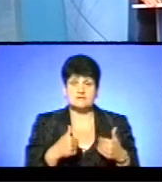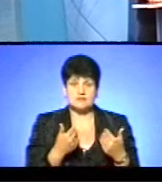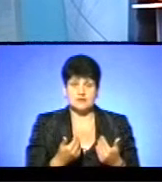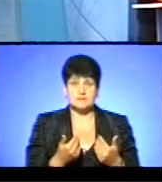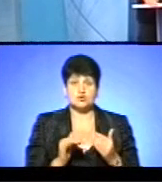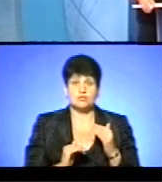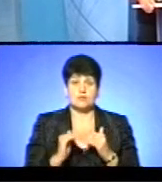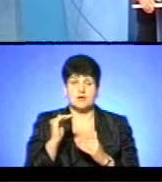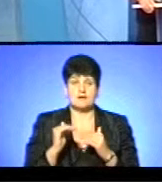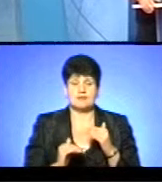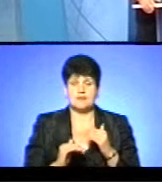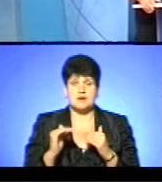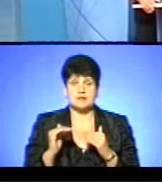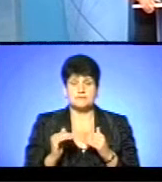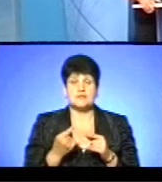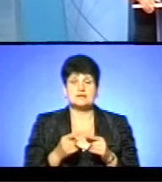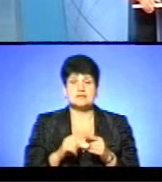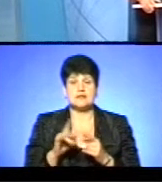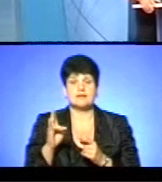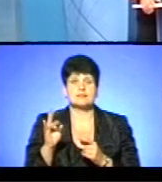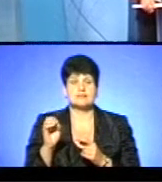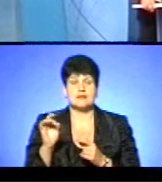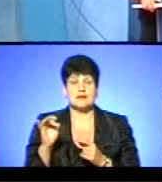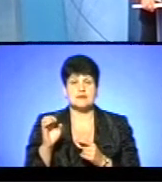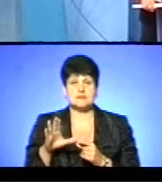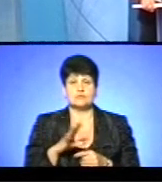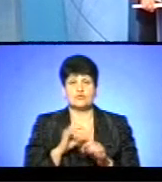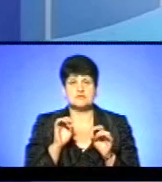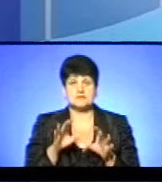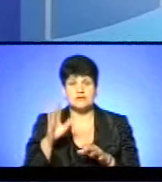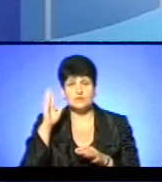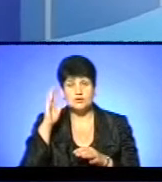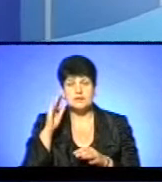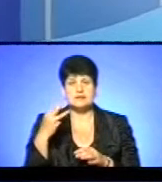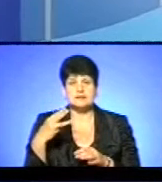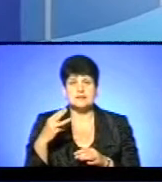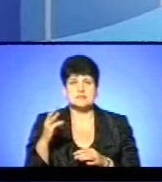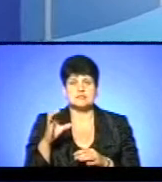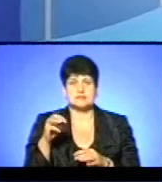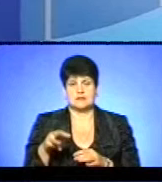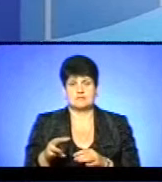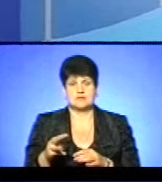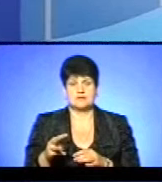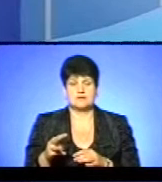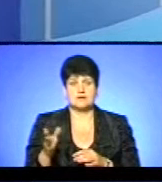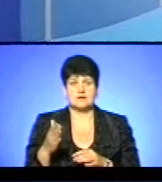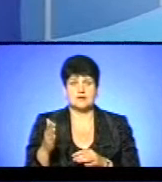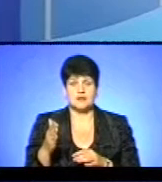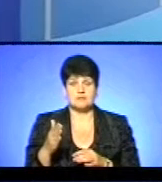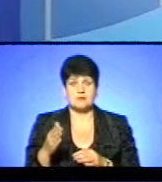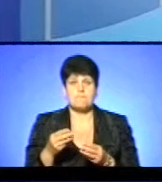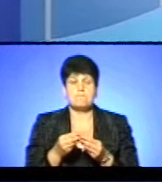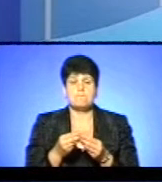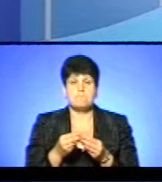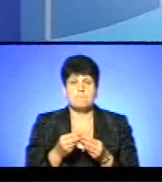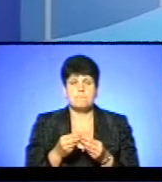падав рівень. В цей нерест відбувся скид води майже на 30 см. Риба віднерестилася, ікра фактично пропадає,